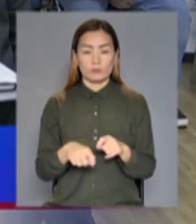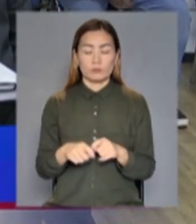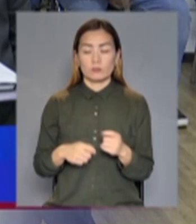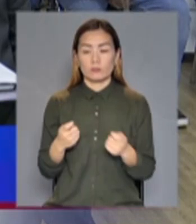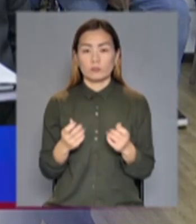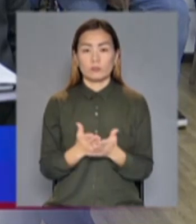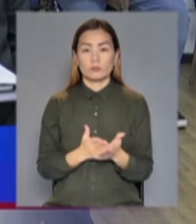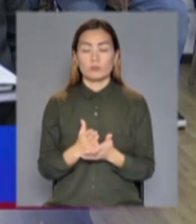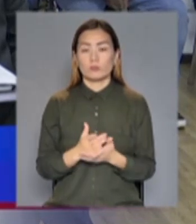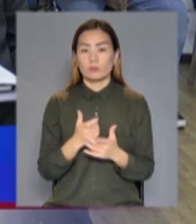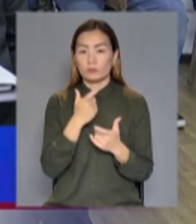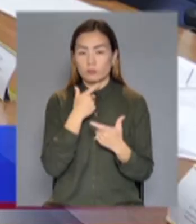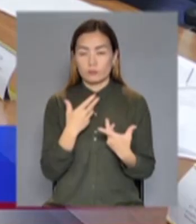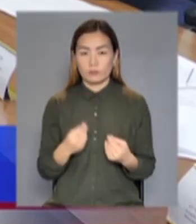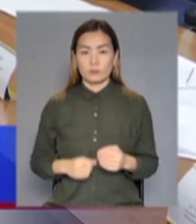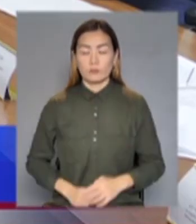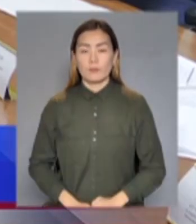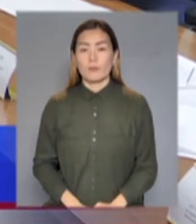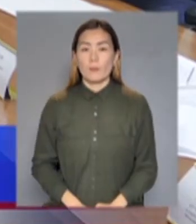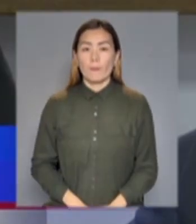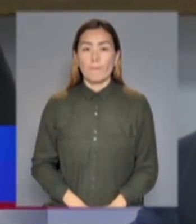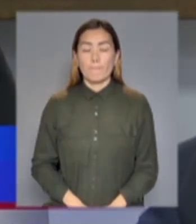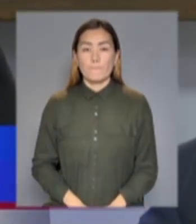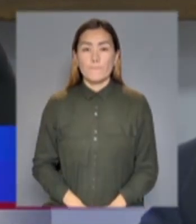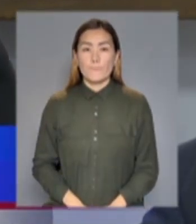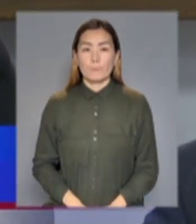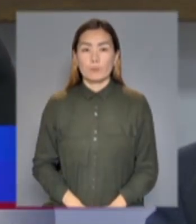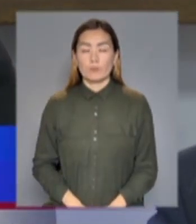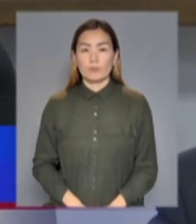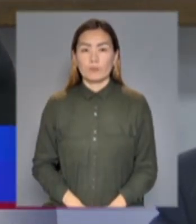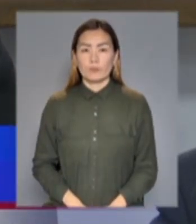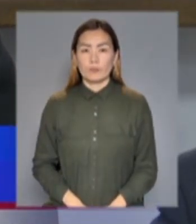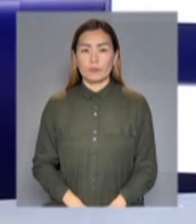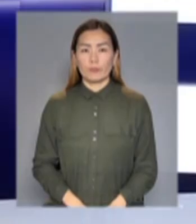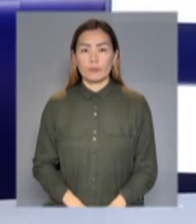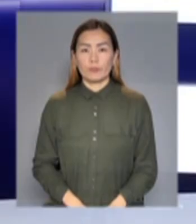сотрудниками служебной этики телеканала Трау